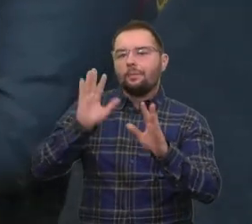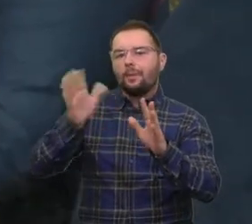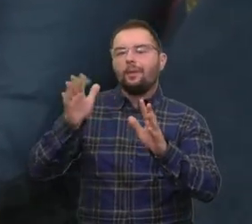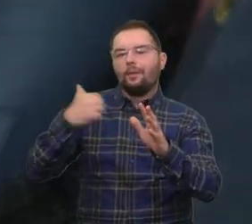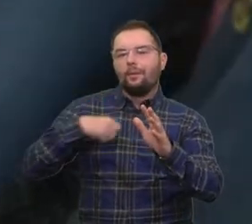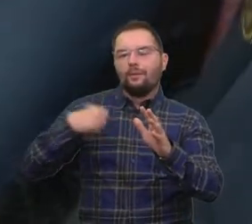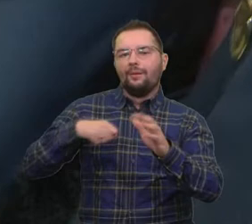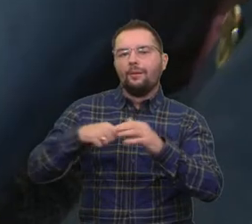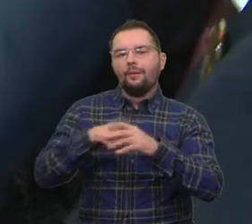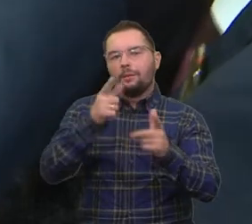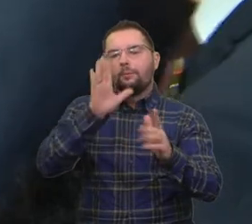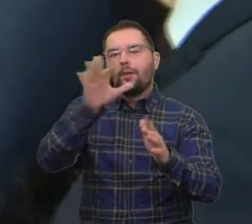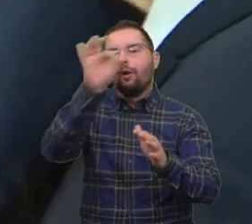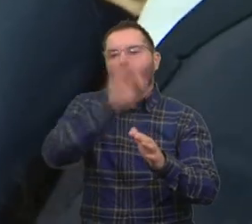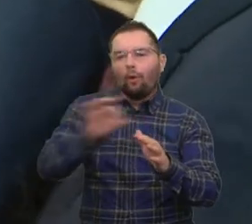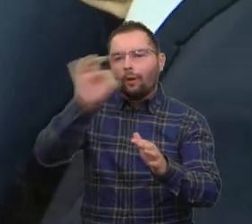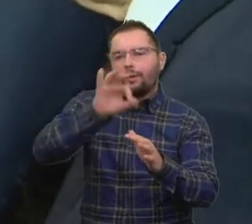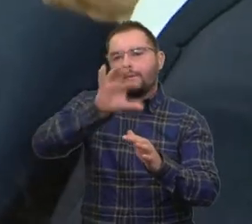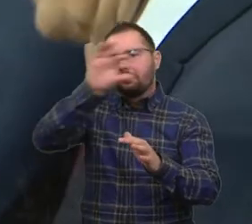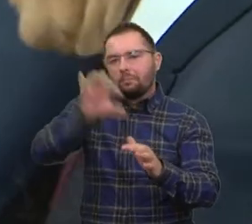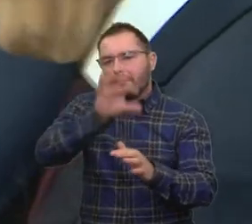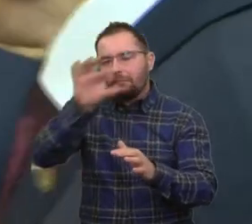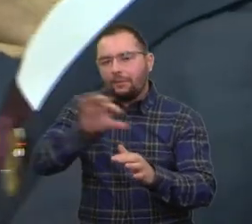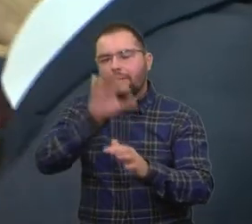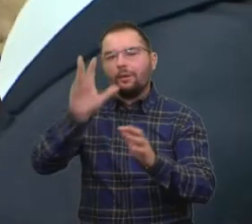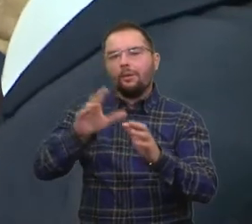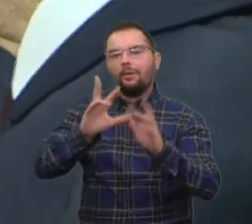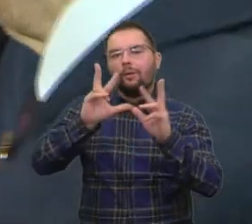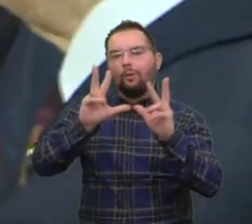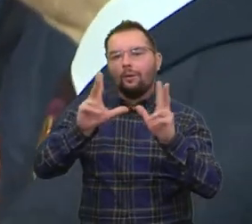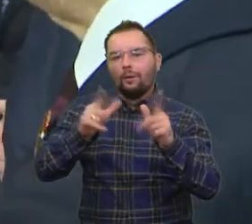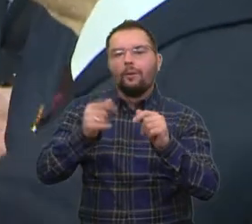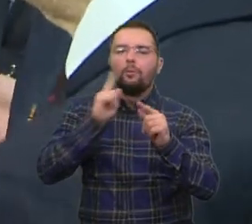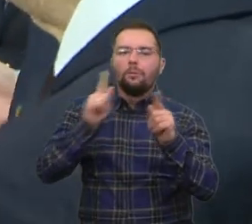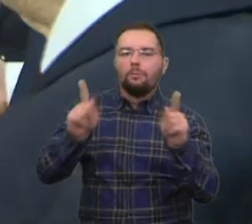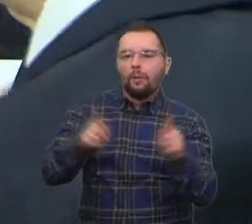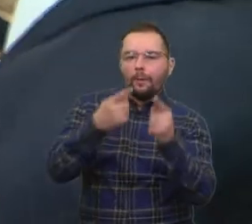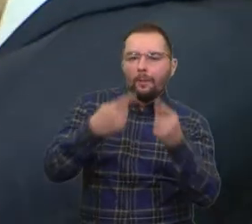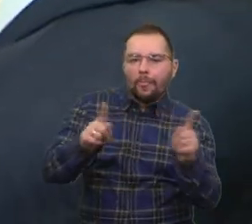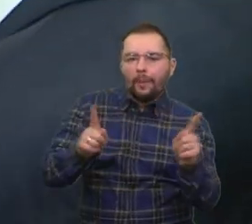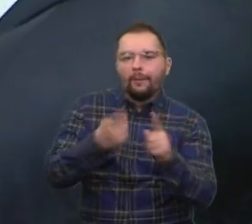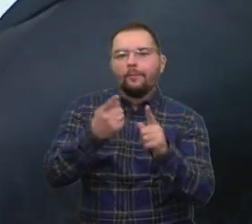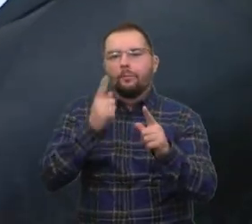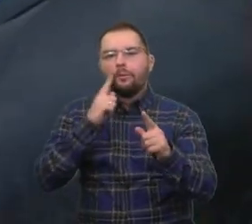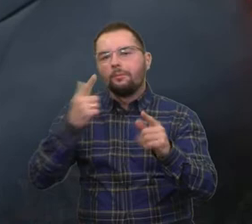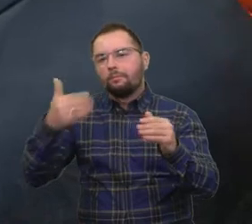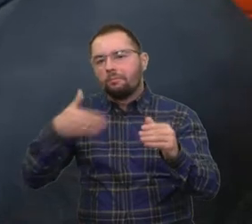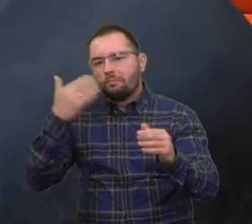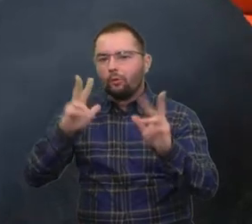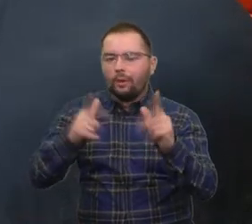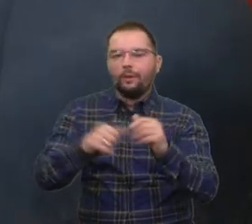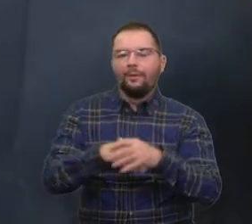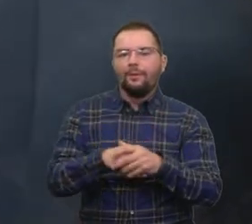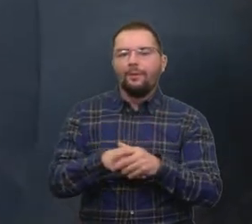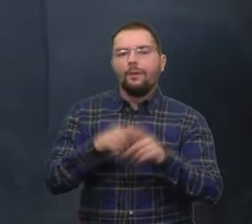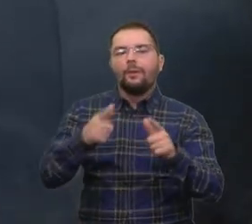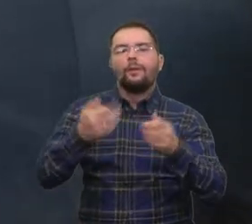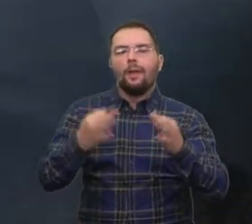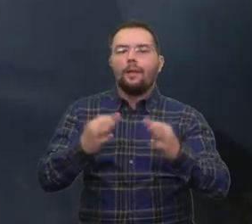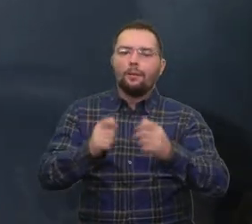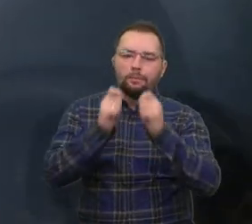i Państwo będziecie mieli okazję uczestniczyć właśnie w tym pięknym, już muzycznym, artystycznym wydarzeniu. A teraz